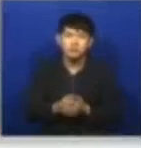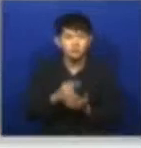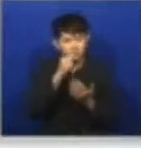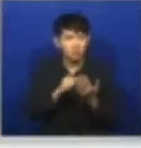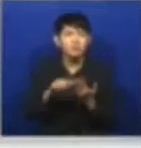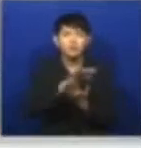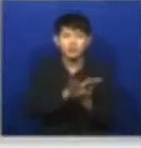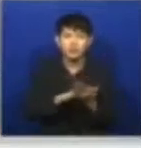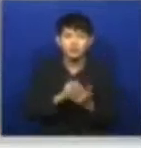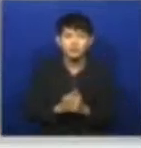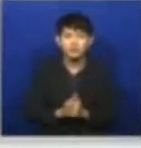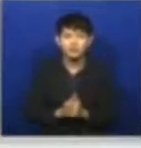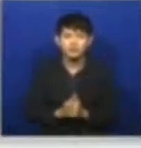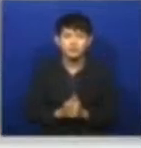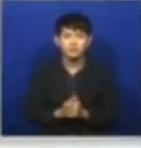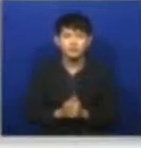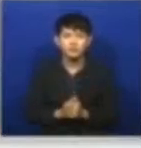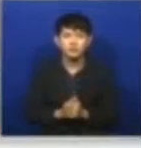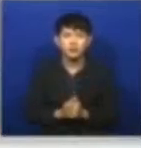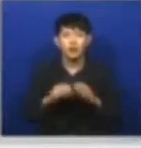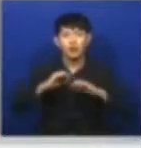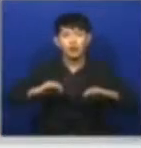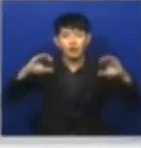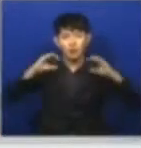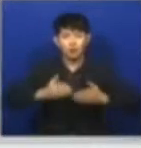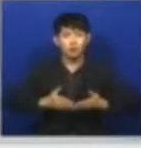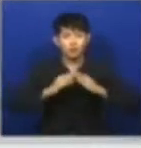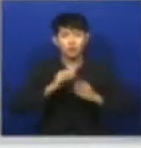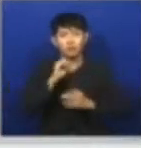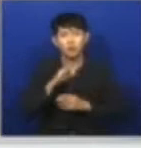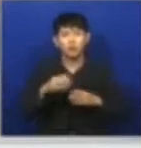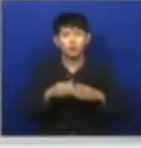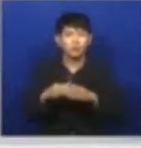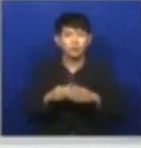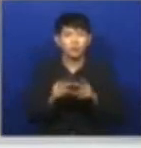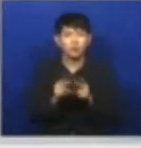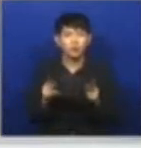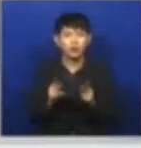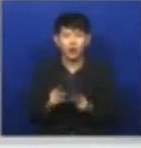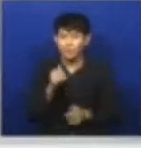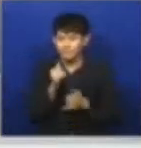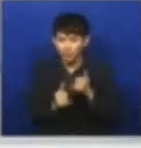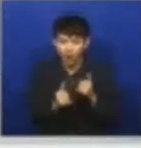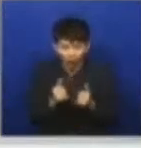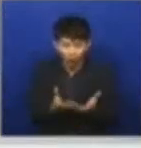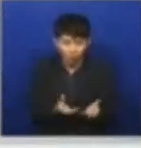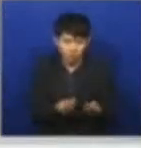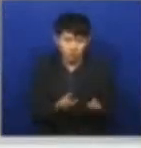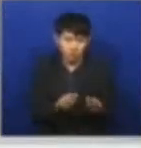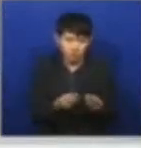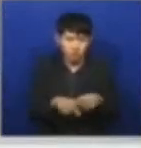ลานี้เวลารัฐตั้งก็บอกว่าคณะกรรมการพิจารณาการบุกรุกที่ดินของราษฎรกับที่หลว